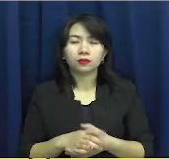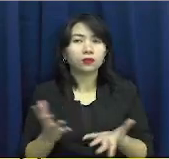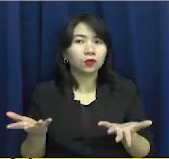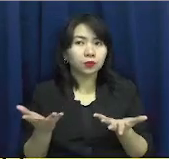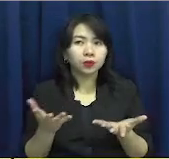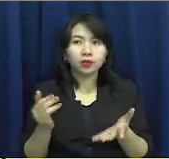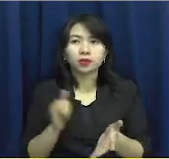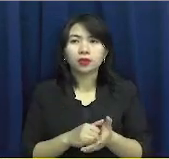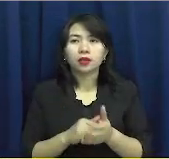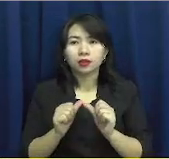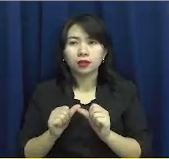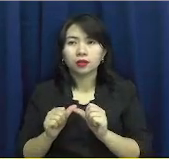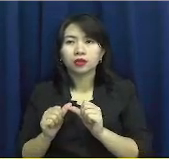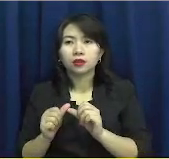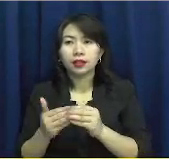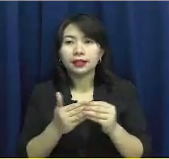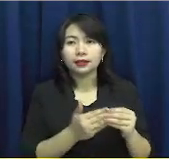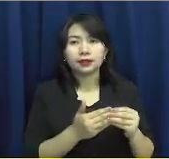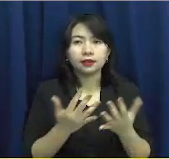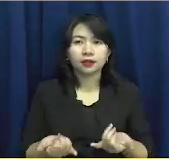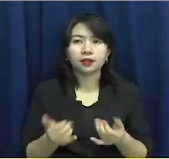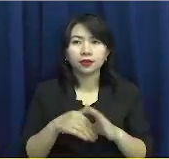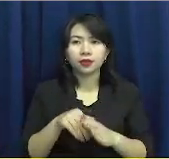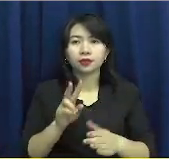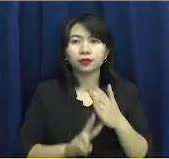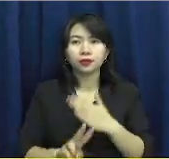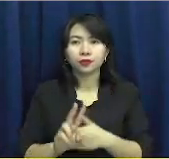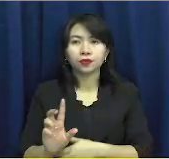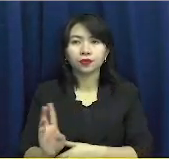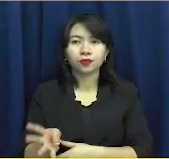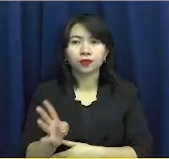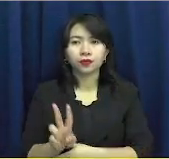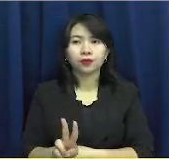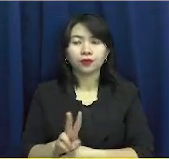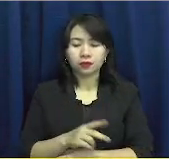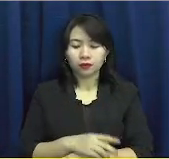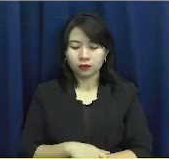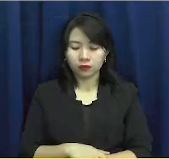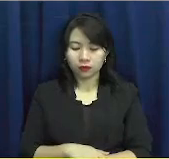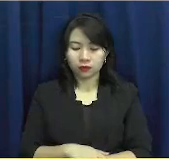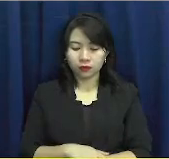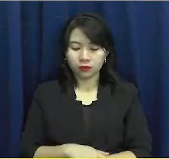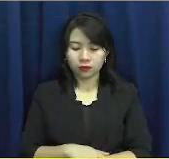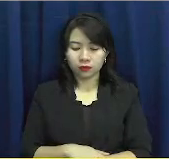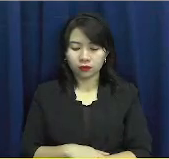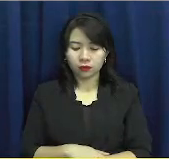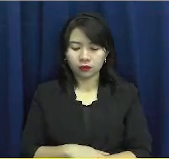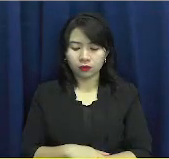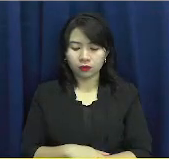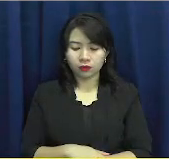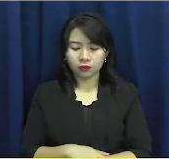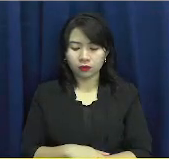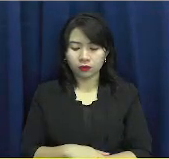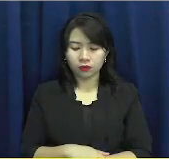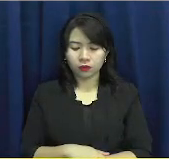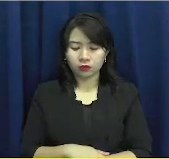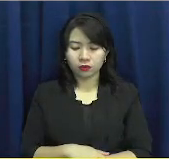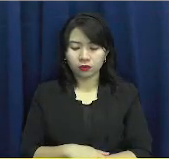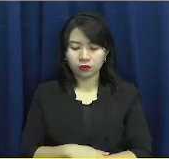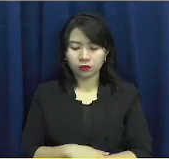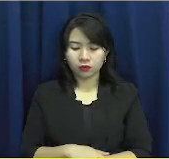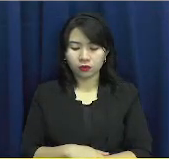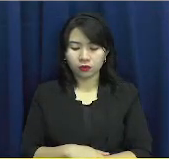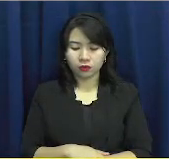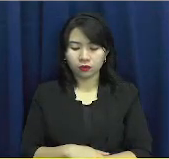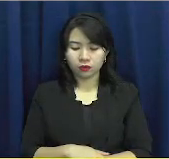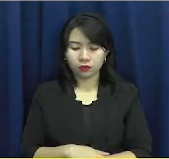saan po lahat yan angat? Ah, ayun, alam naman natin sa verse number 42. You see? Doon po lahat magbabalik kung bakit sila nagkaganon. You see? So